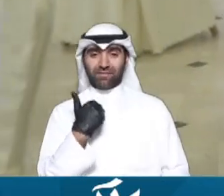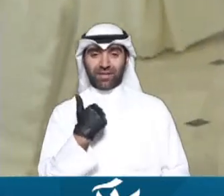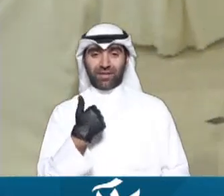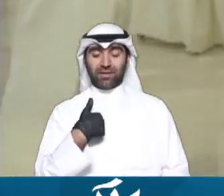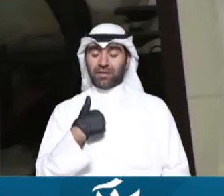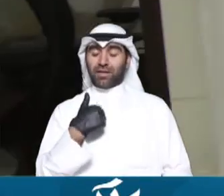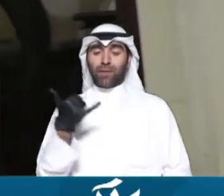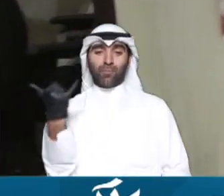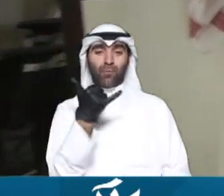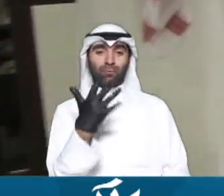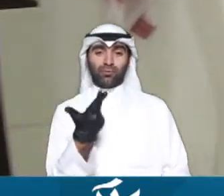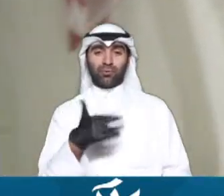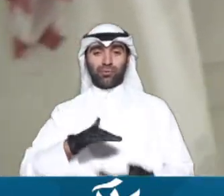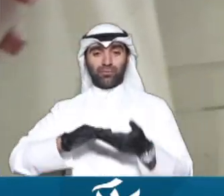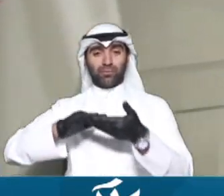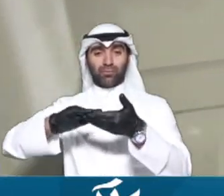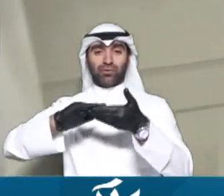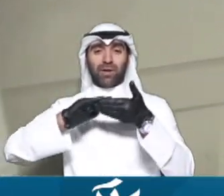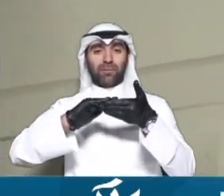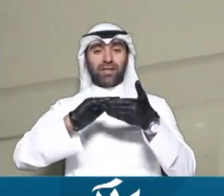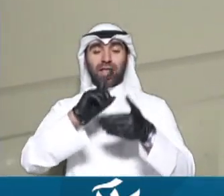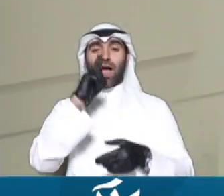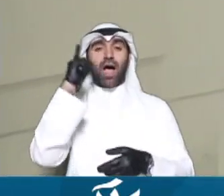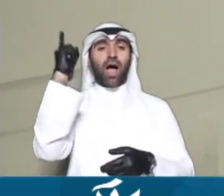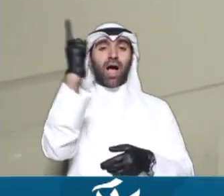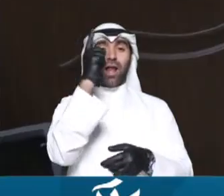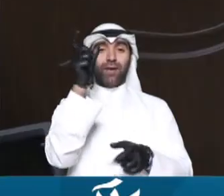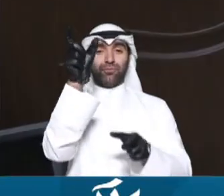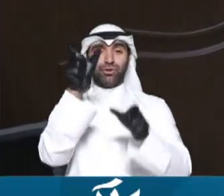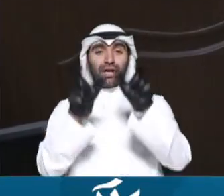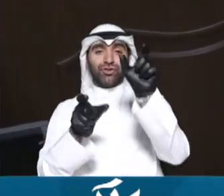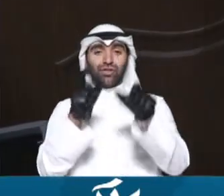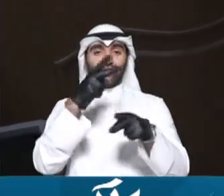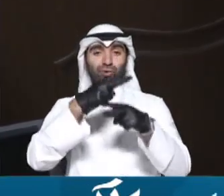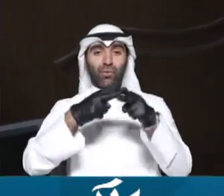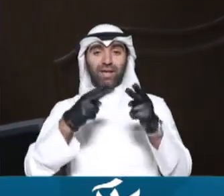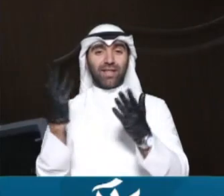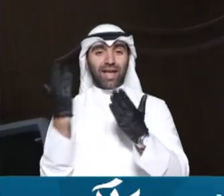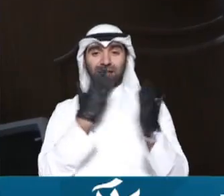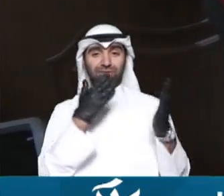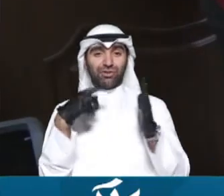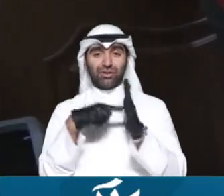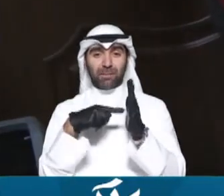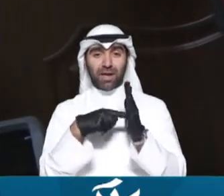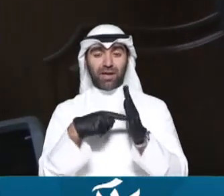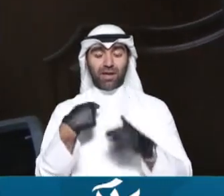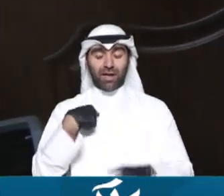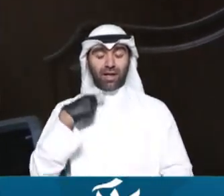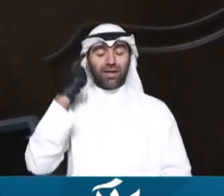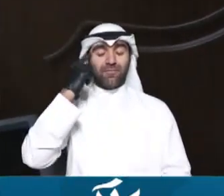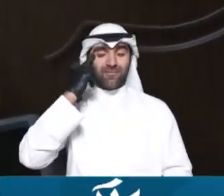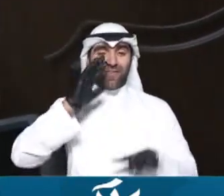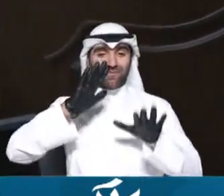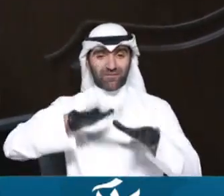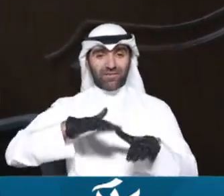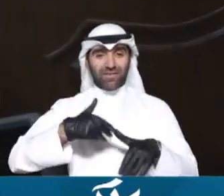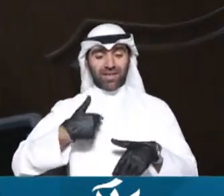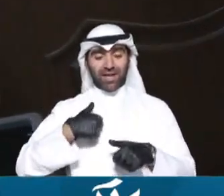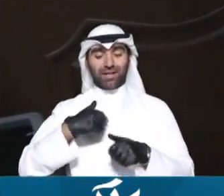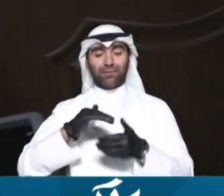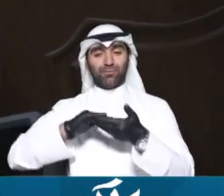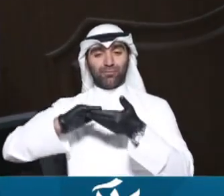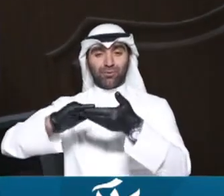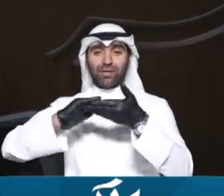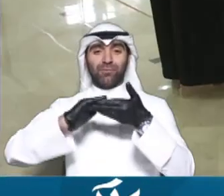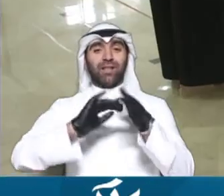في الخارج في مختلف دول العالم. في البال دايماً، ومناسينكم ليست مجرد كلمة، ففي ظل عدم توفر